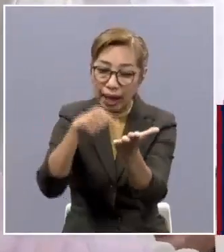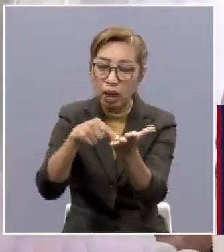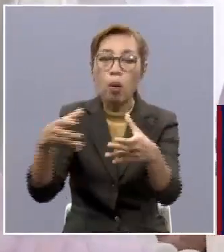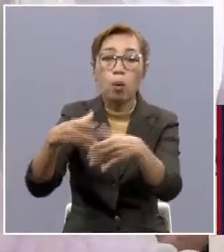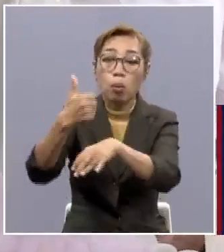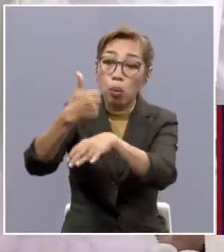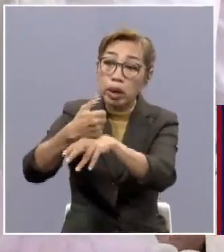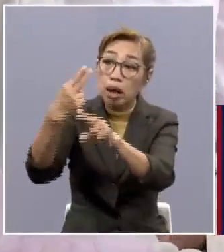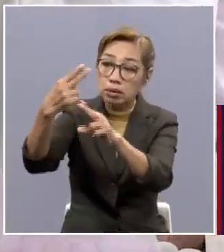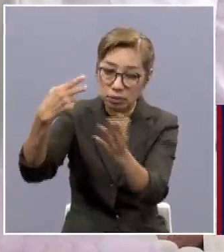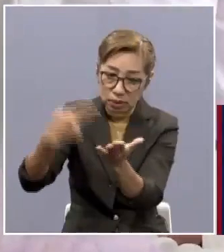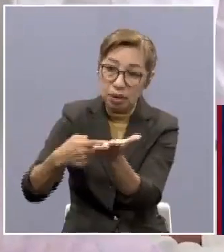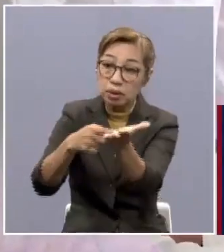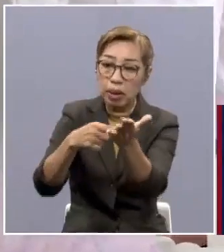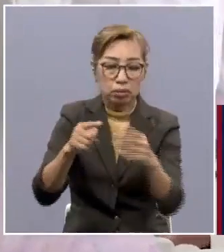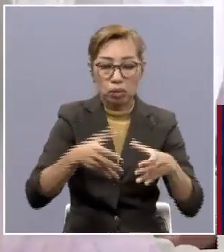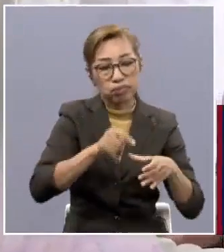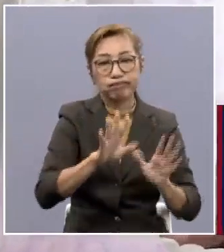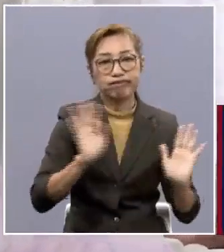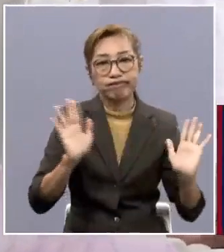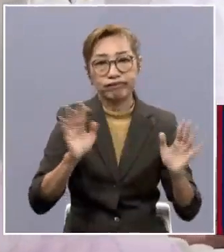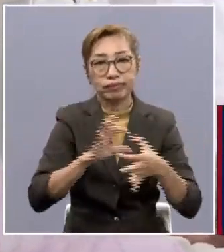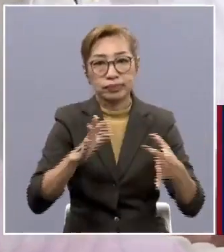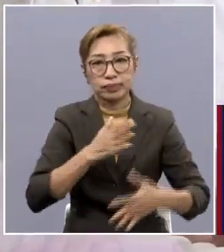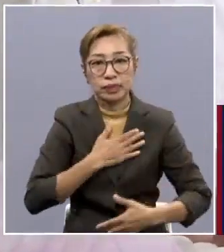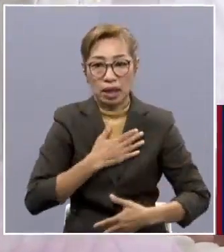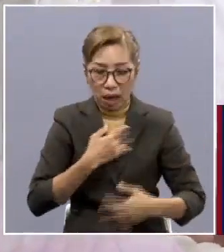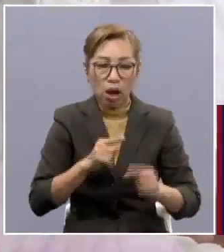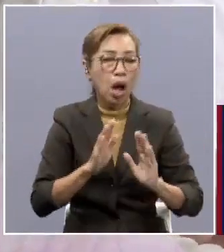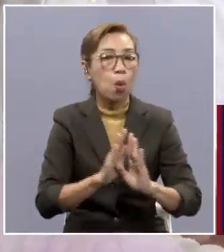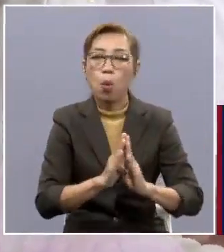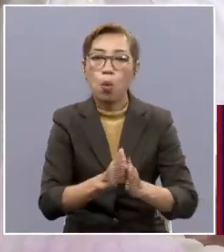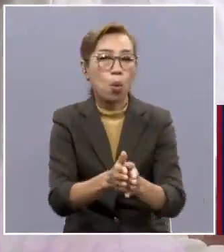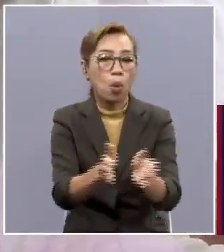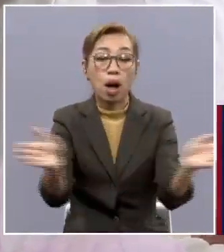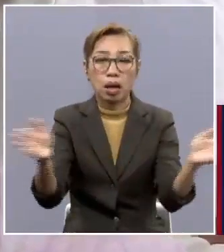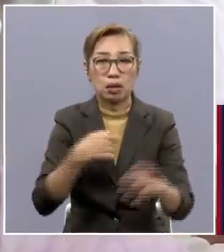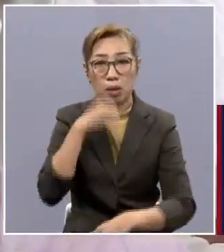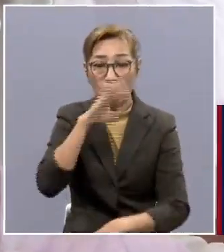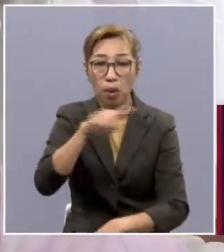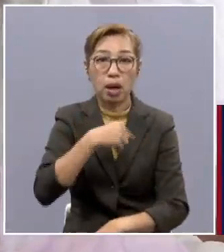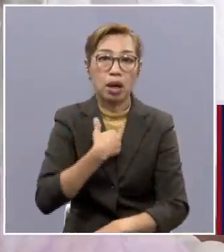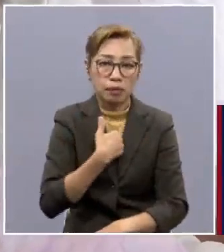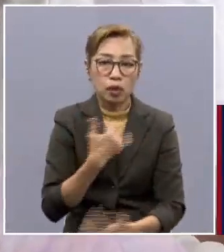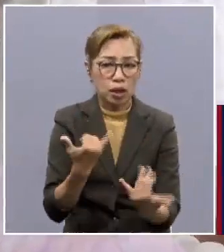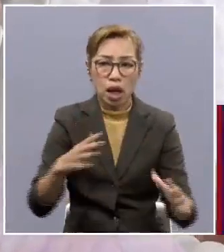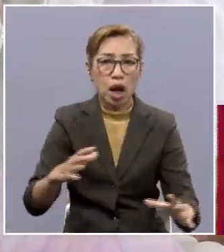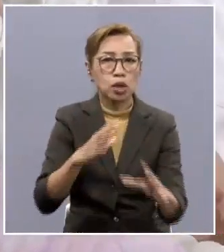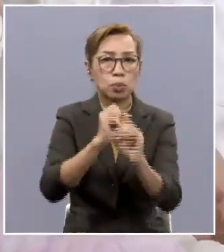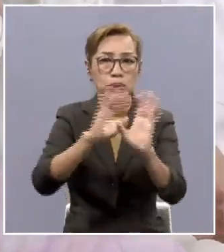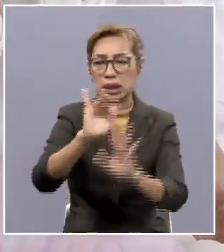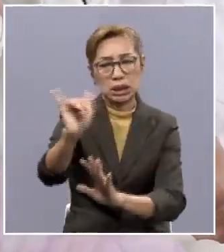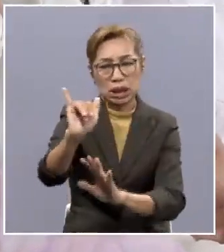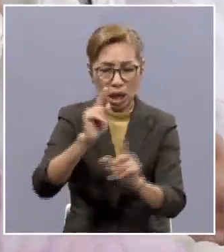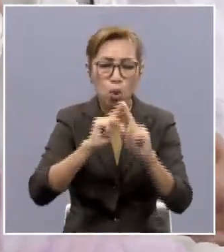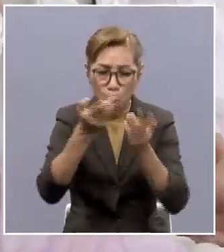ไว้หรือว่ากฎหมายใดบันทึกเอาไว้นะครับพรรคเพื่อไทยเนี่ยก็เปิดกว้างก็ให้ความเห็นไปว่ากระบวนการมันยังไม่ได้เสร็จสิ้น